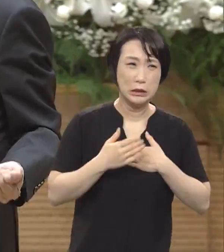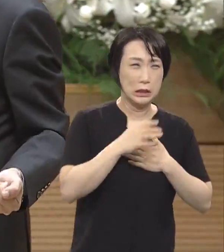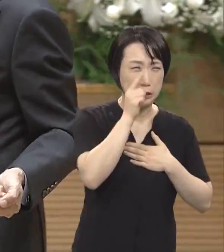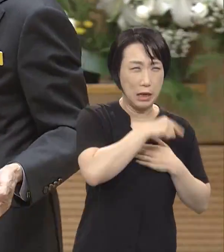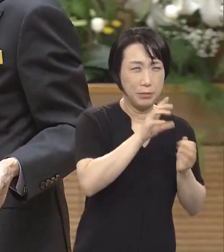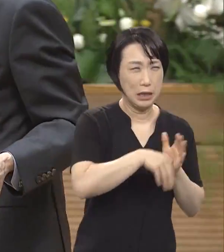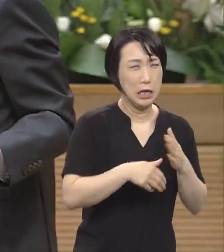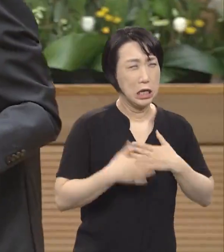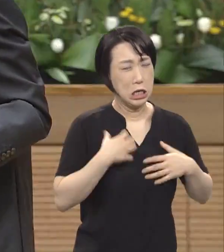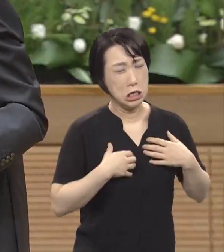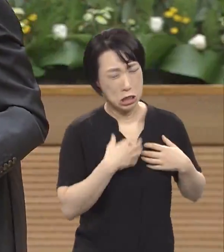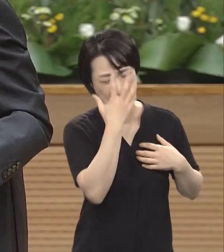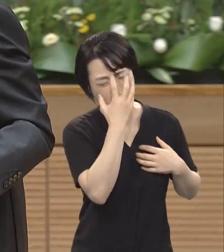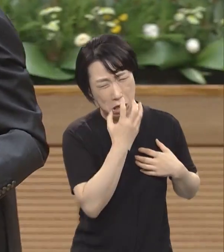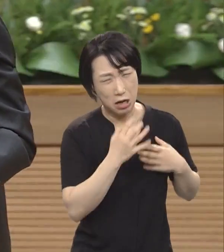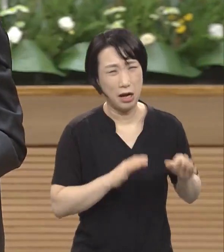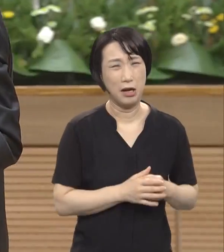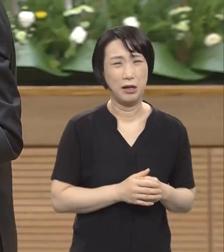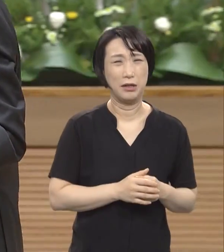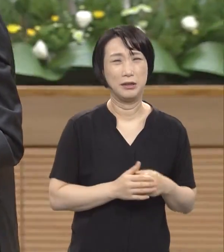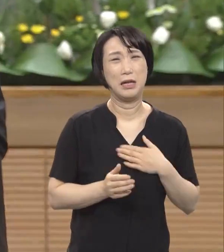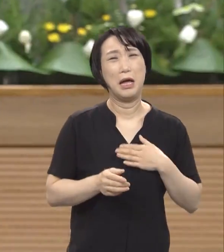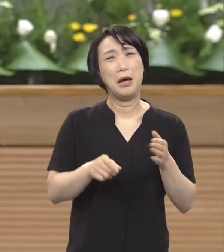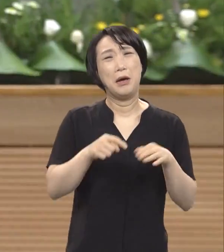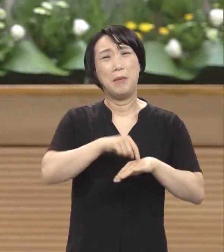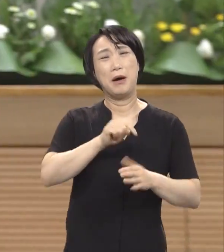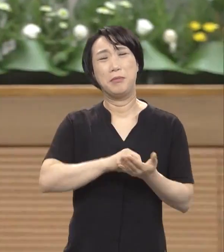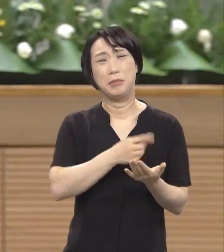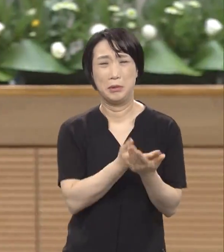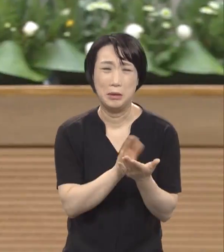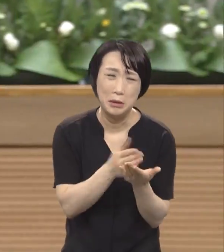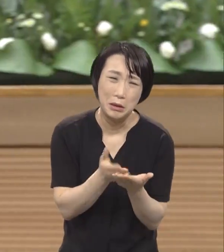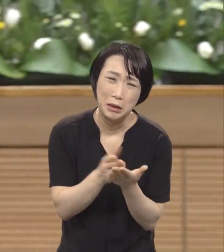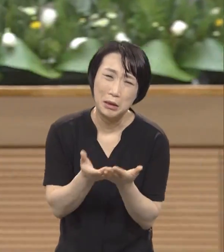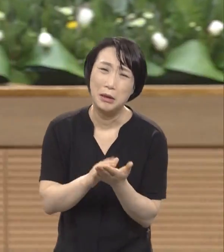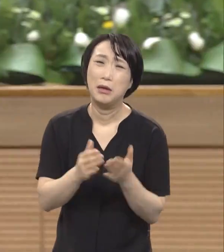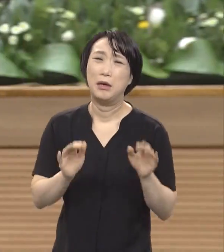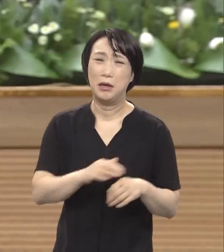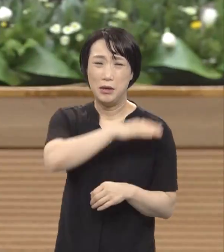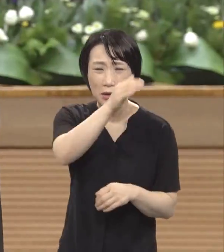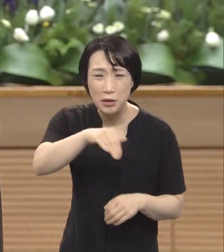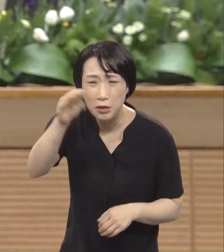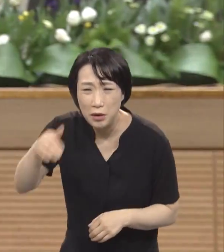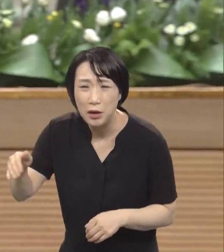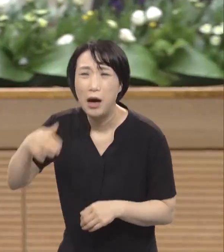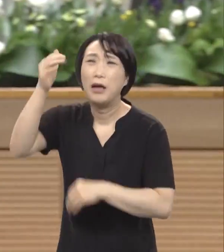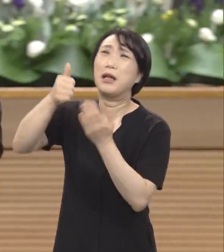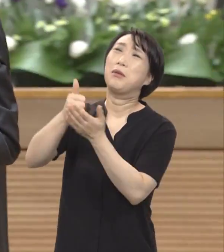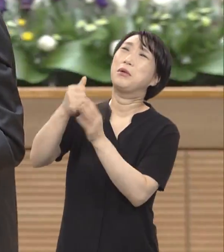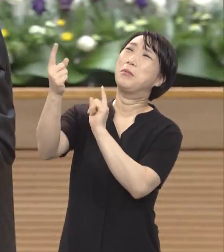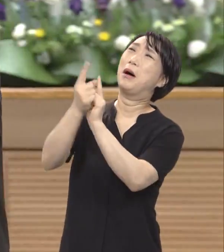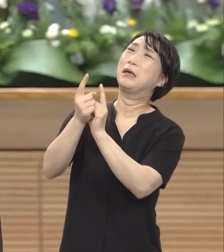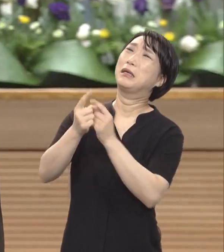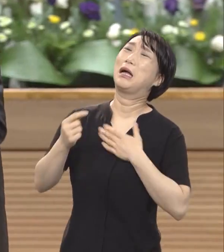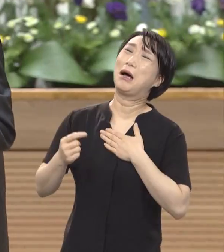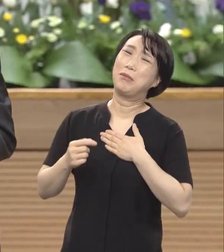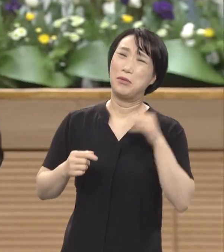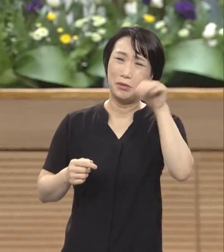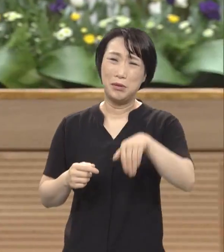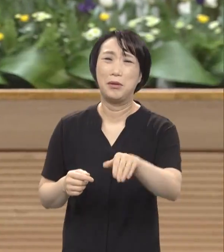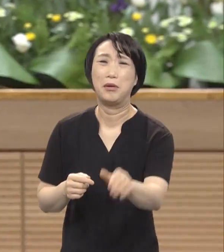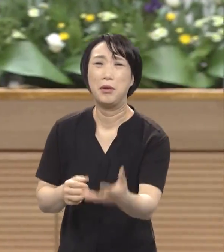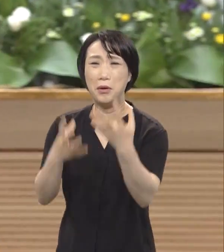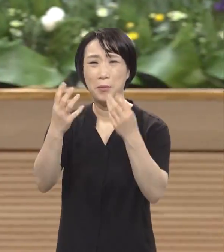내 희뇌락이 균열성 없이 하나님을 대하고 정말로 감정의 기복이 심해서